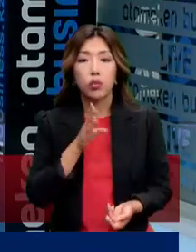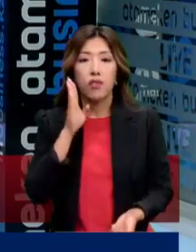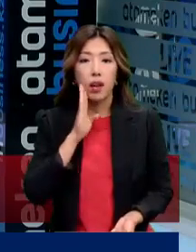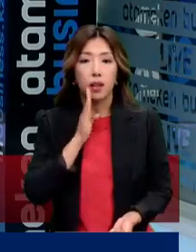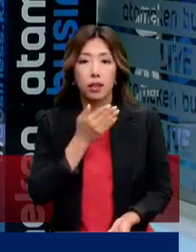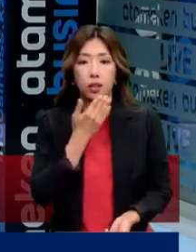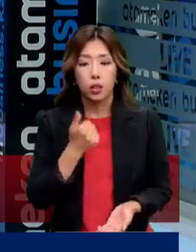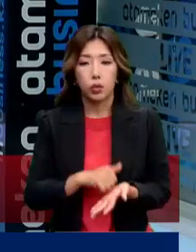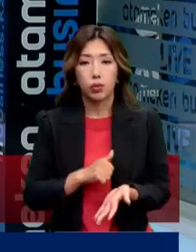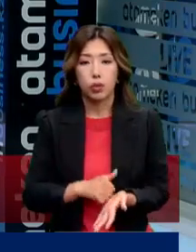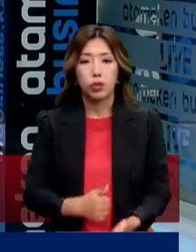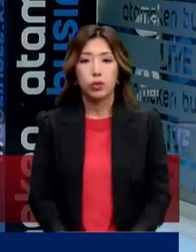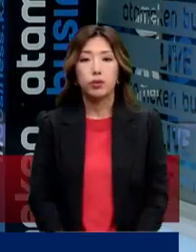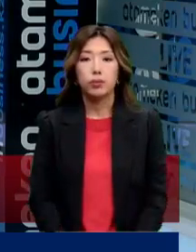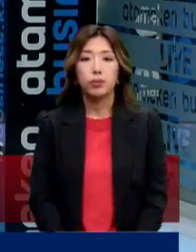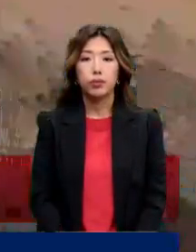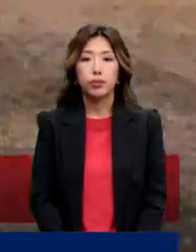жизни разбиралась Марина Низовкина.